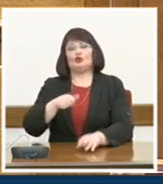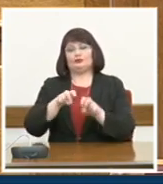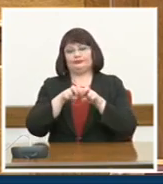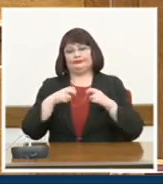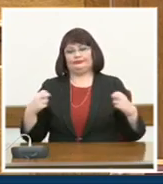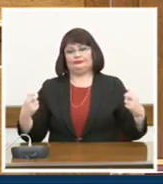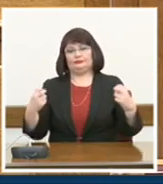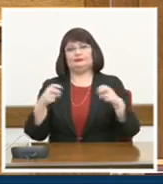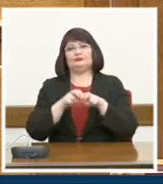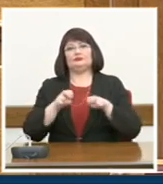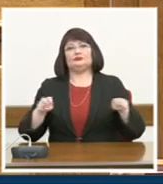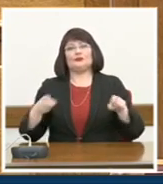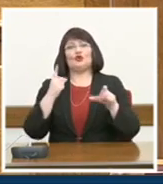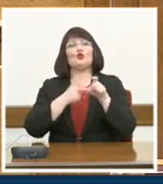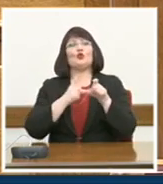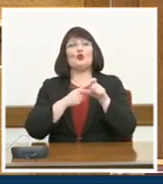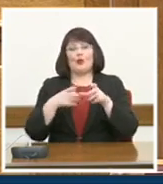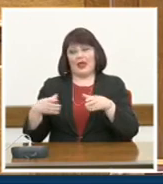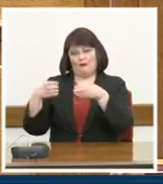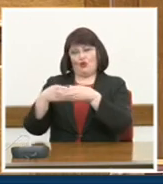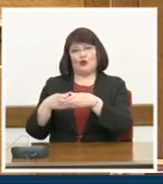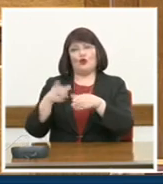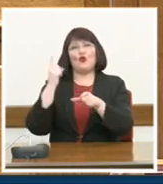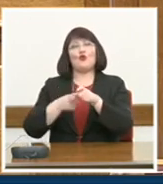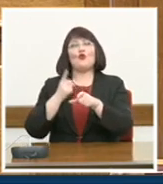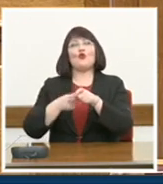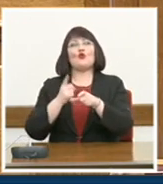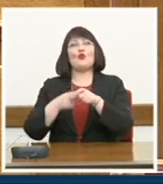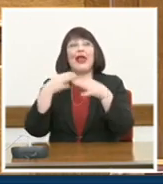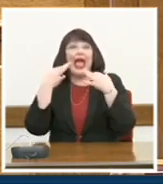τα έδρανα του ΚΚΕ ήταν άδεια εκείνη τη μέρα.